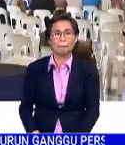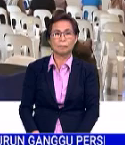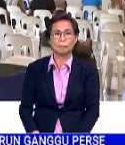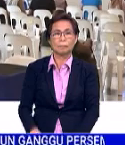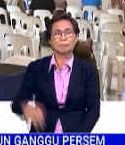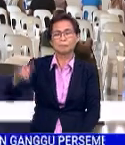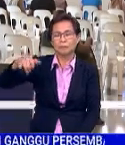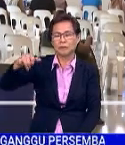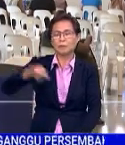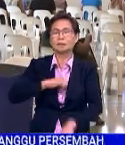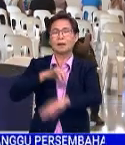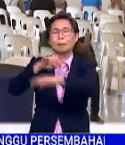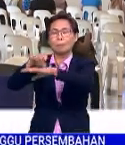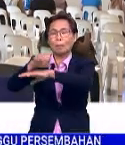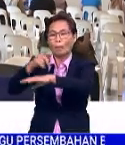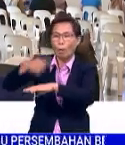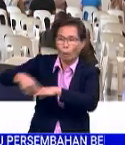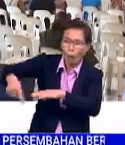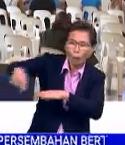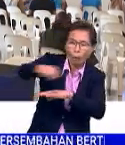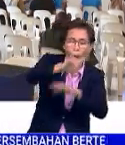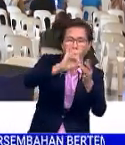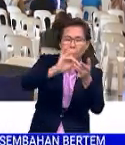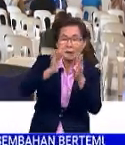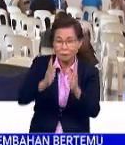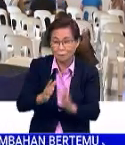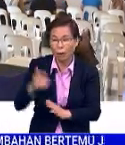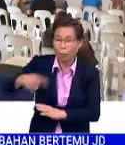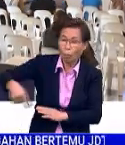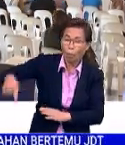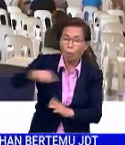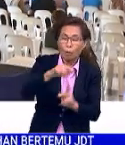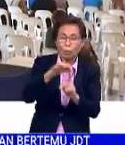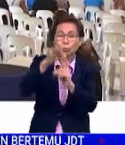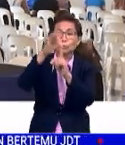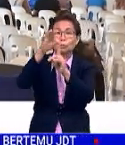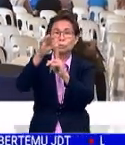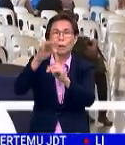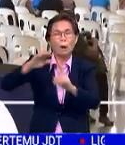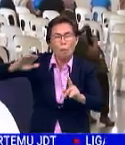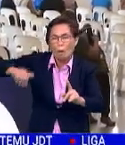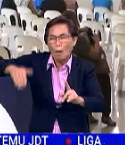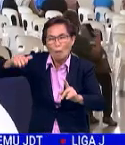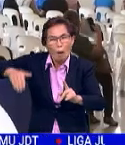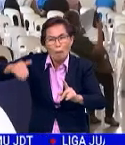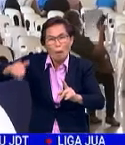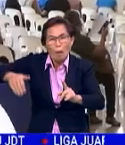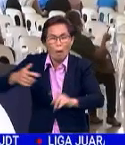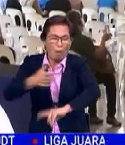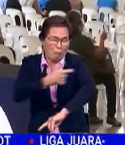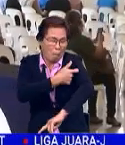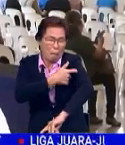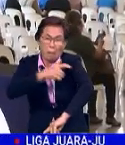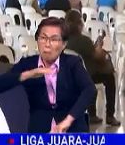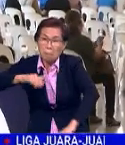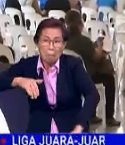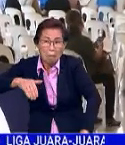Ya, nasihat saya pada netizen lah, khususnya yang mereka yang belum lagi melalui proses vaksin ni,